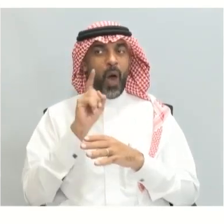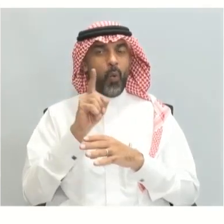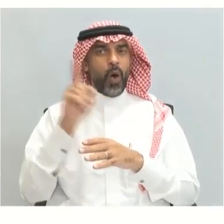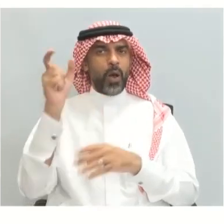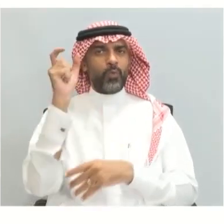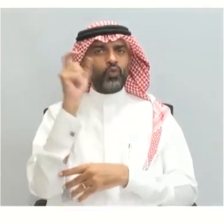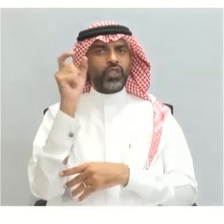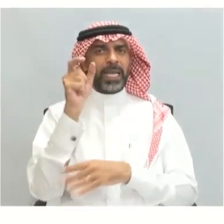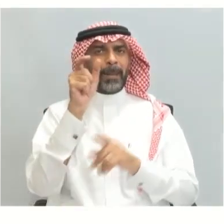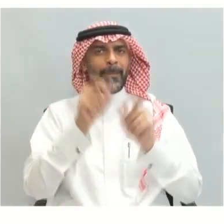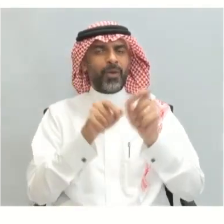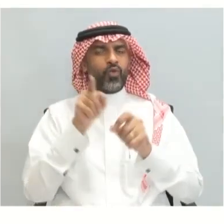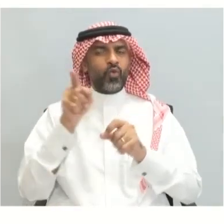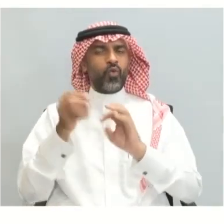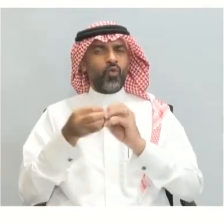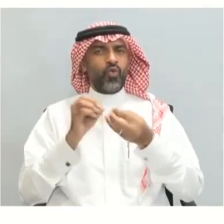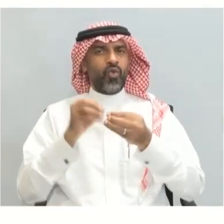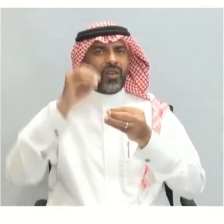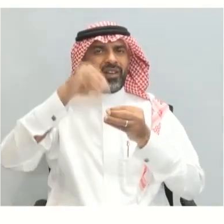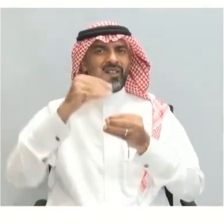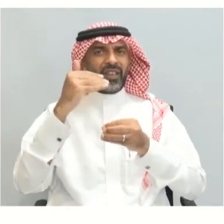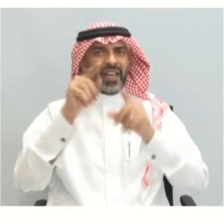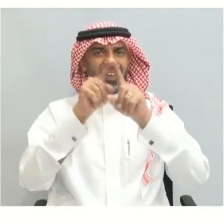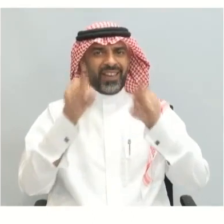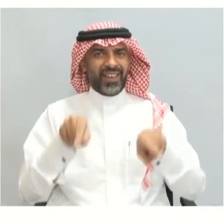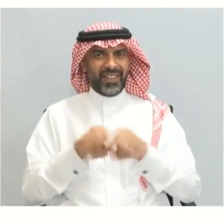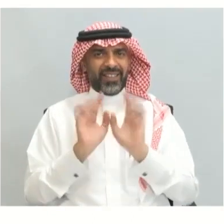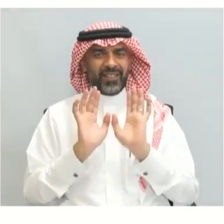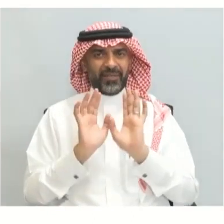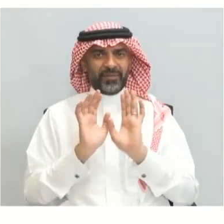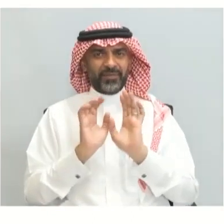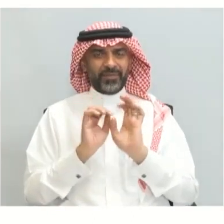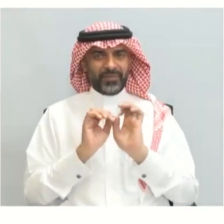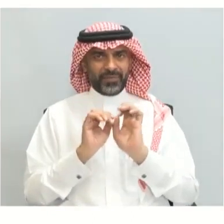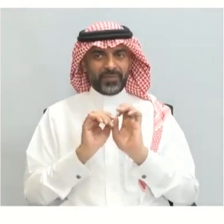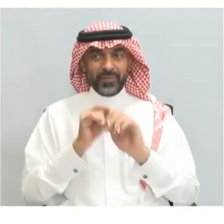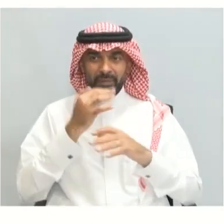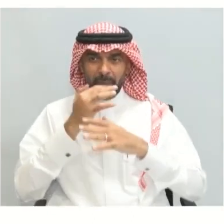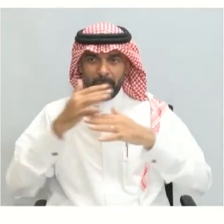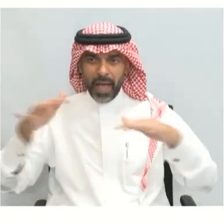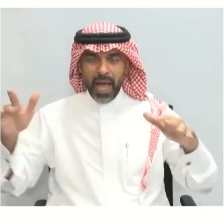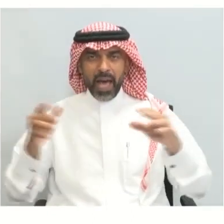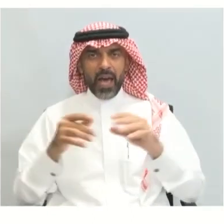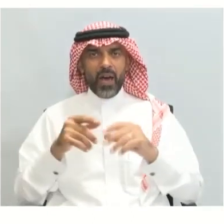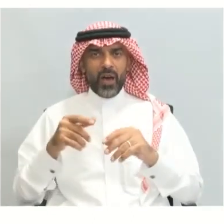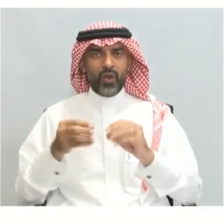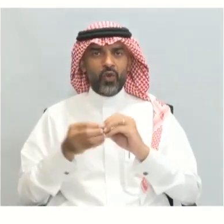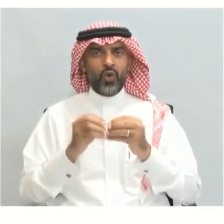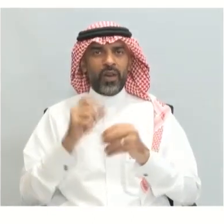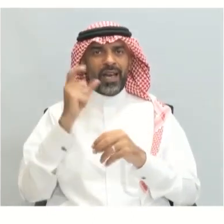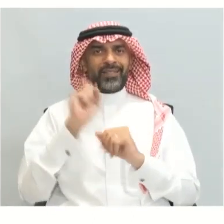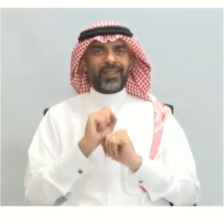في هذا المجال في تلوين الخريطه حيث اعطوا البحار والانهار اللون الازرق